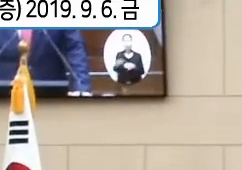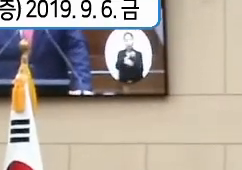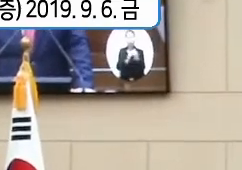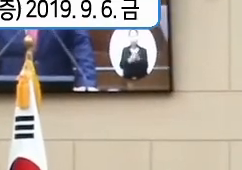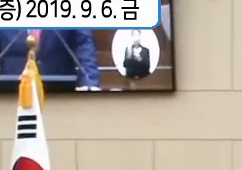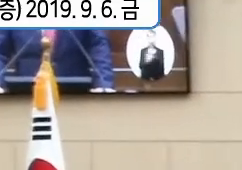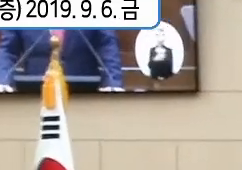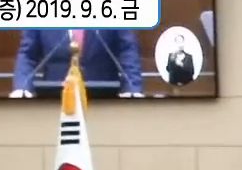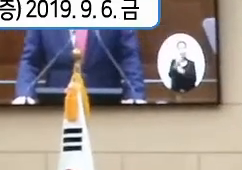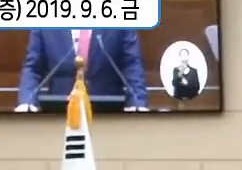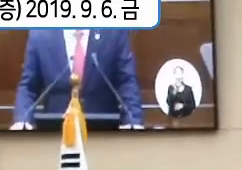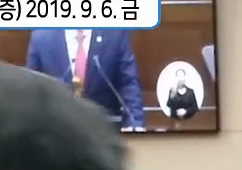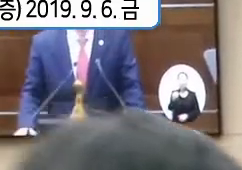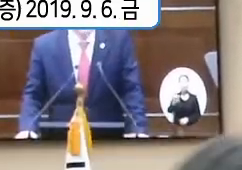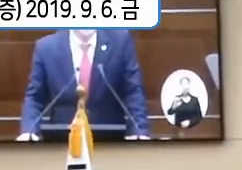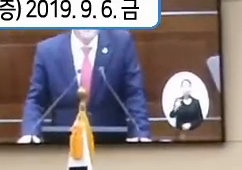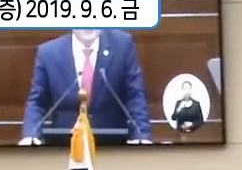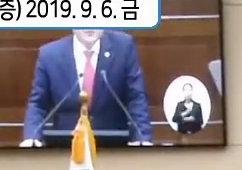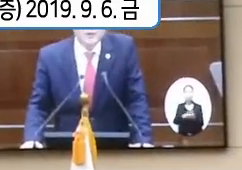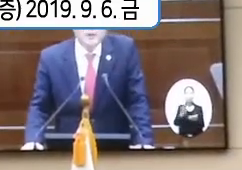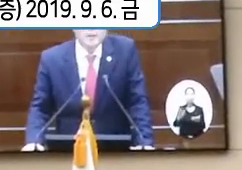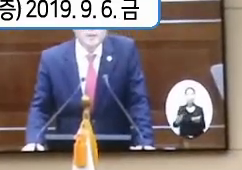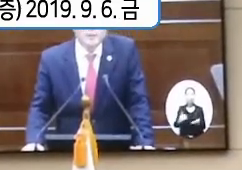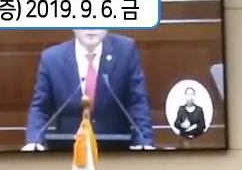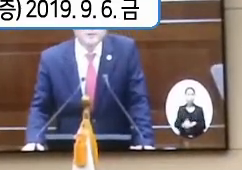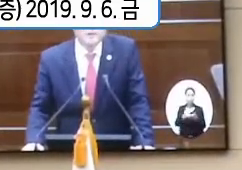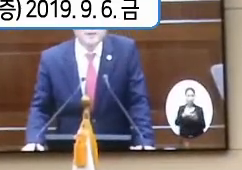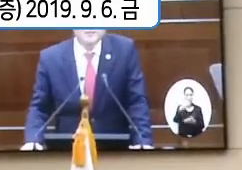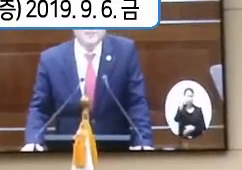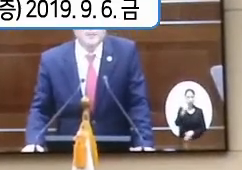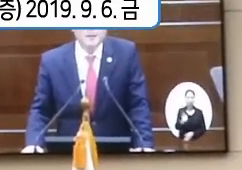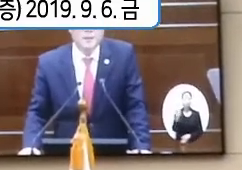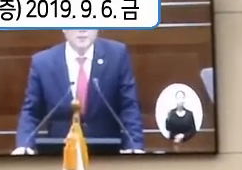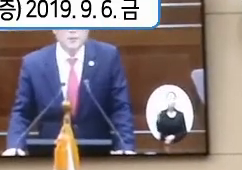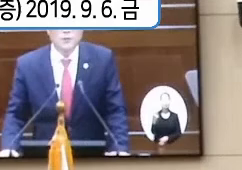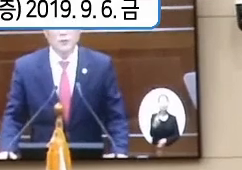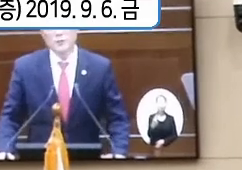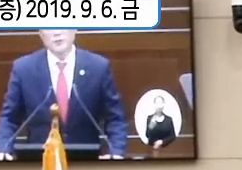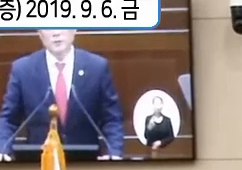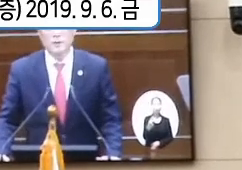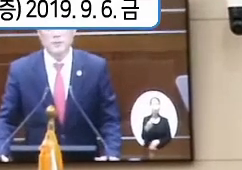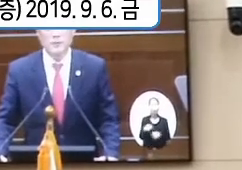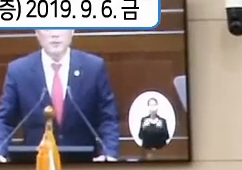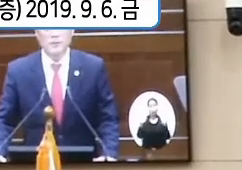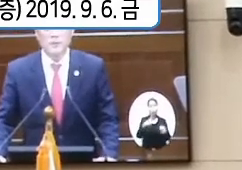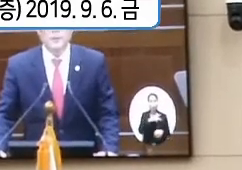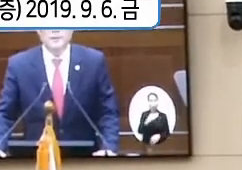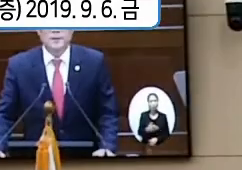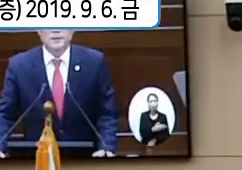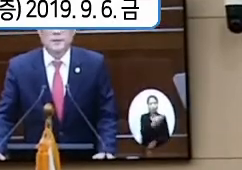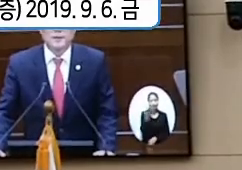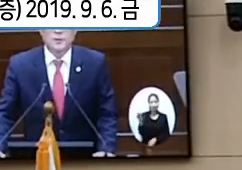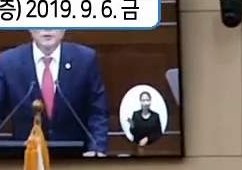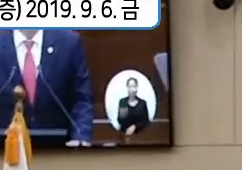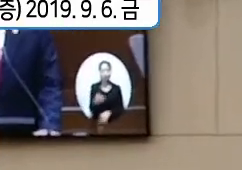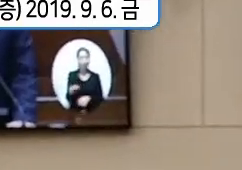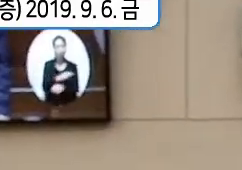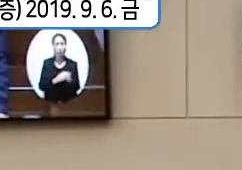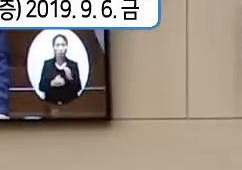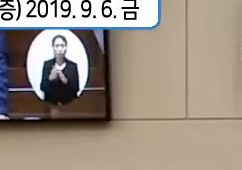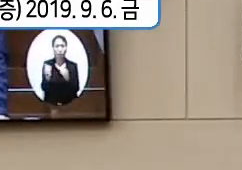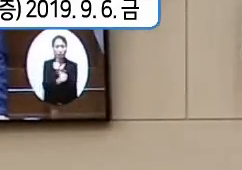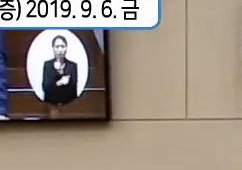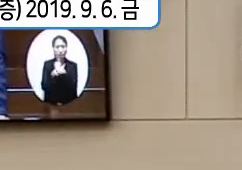경제도시위원회 위원장 이상근 의원입니다. 존경하는 정은선 의원님 그리고 동료 의원 여러분,